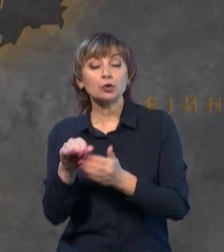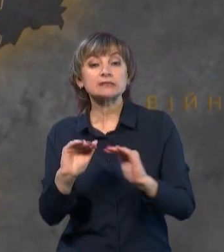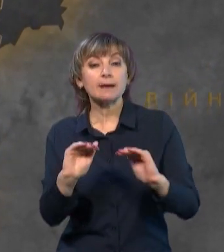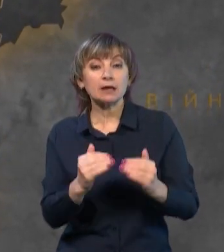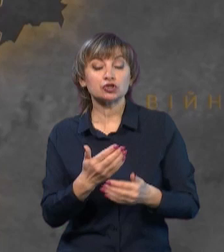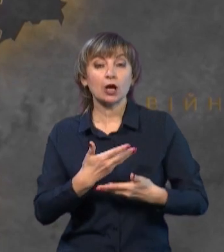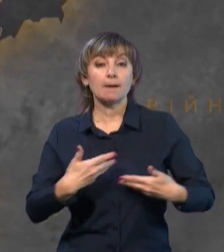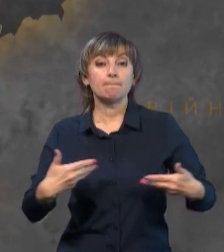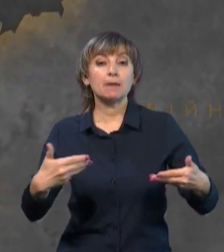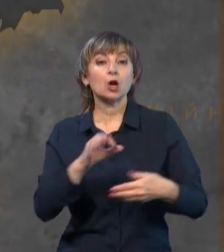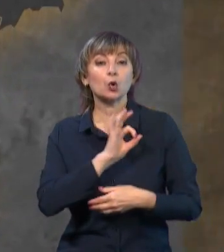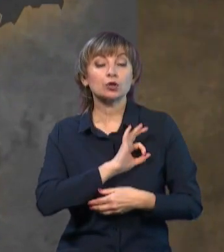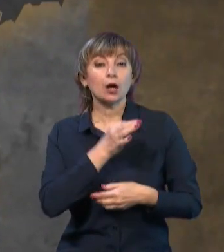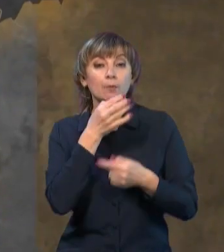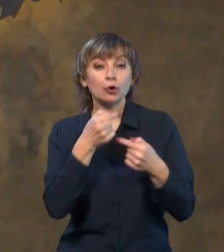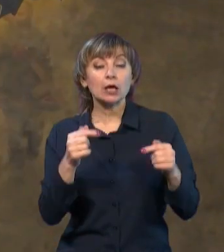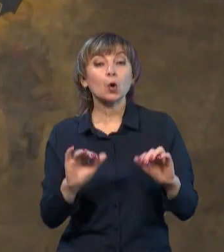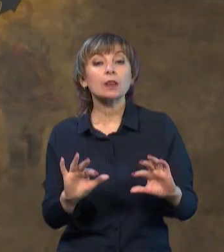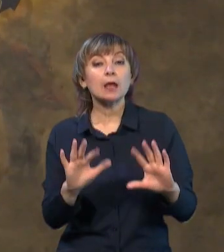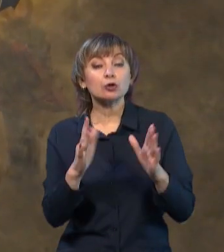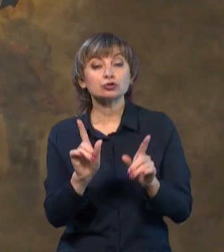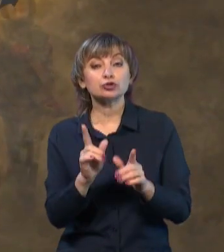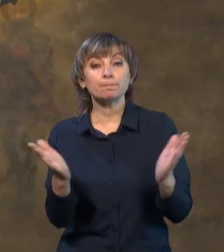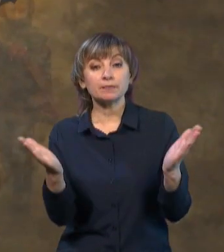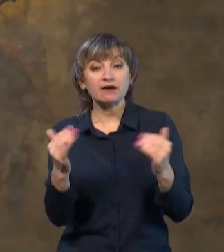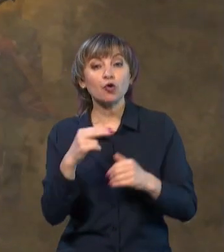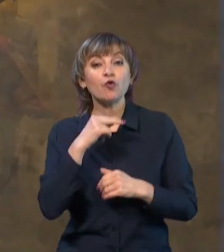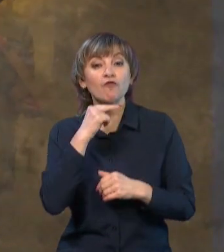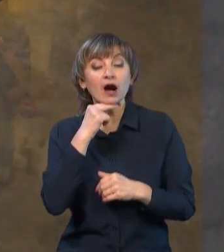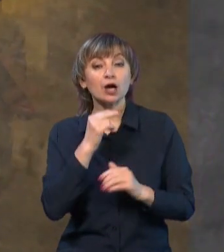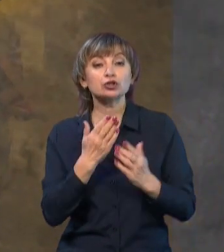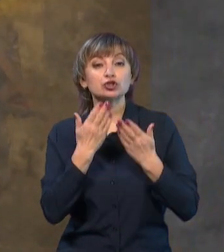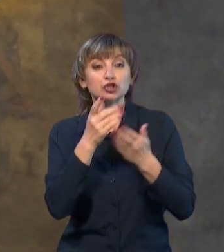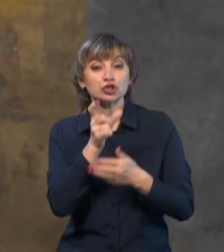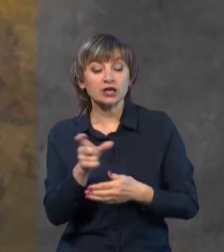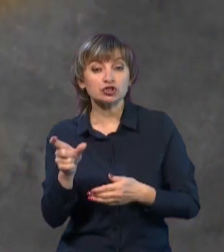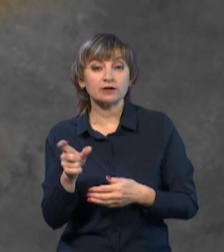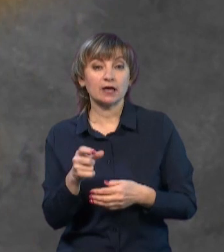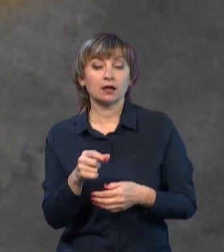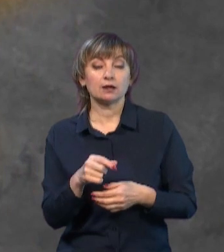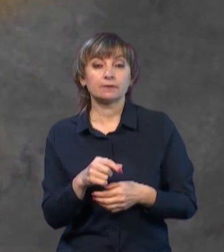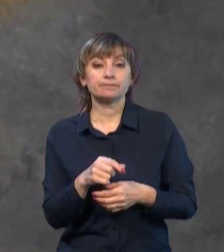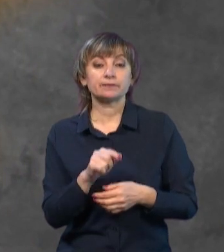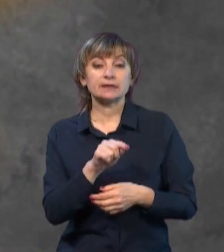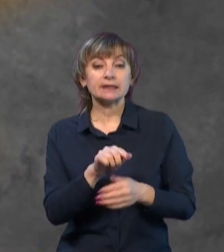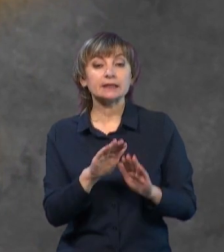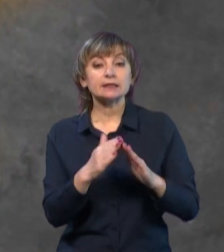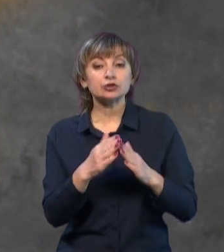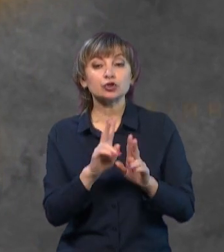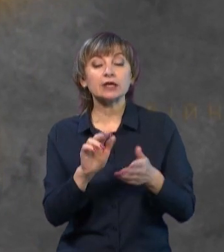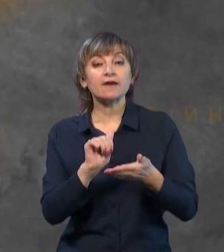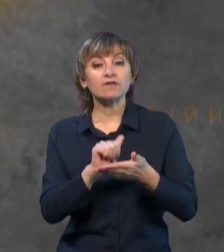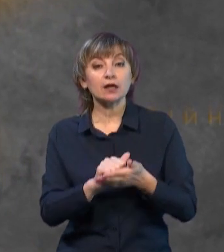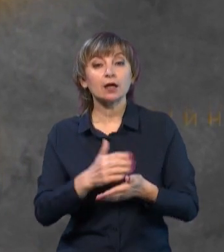ми користуємося будь-якою нагодою, щоб привернути увагу читачів до тих книжок, які